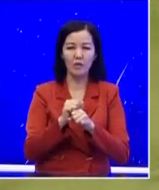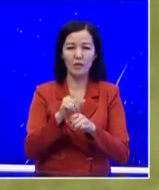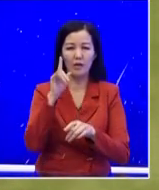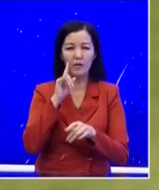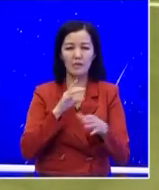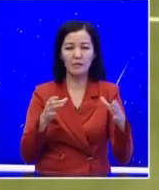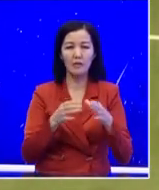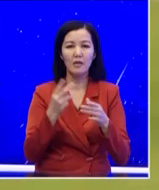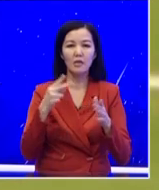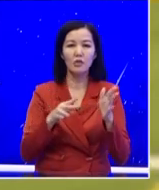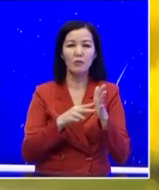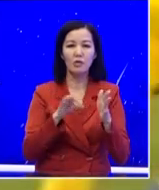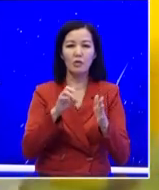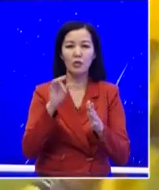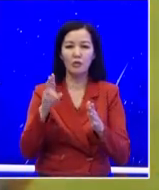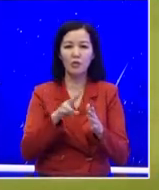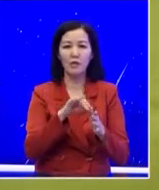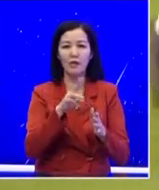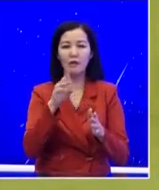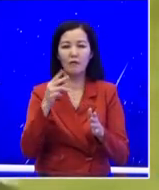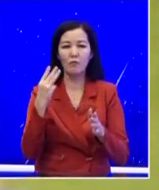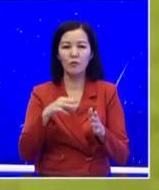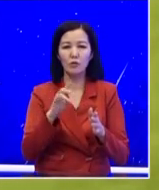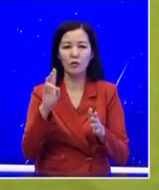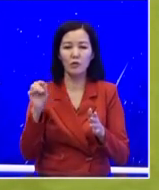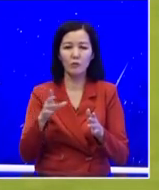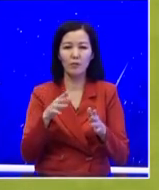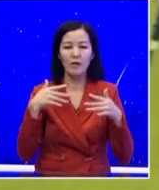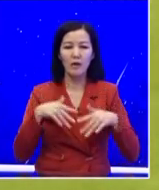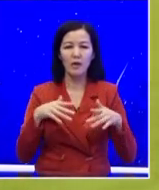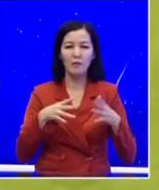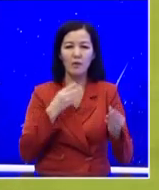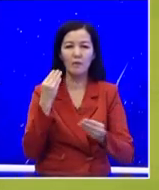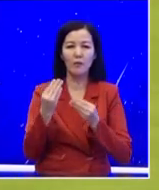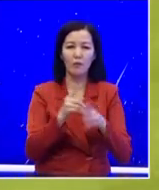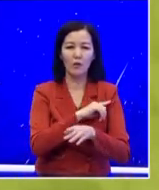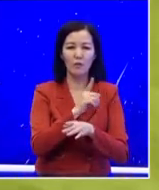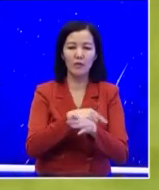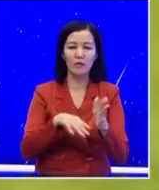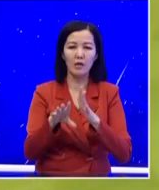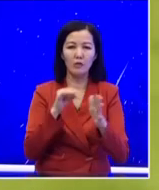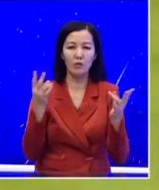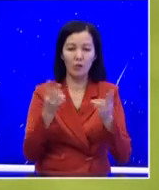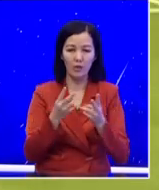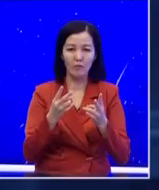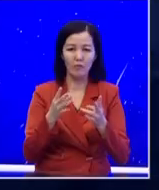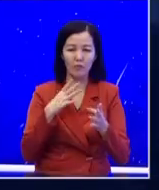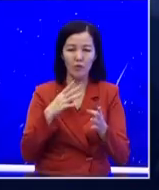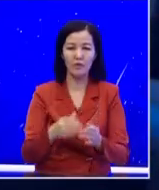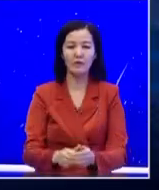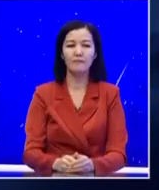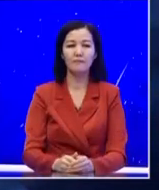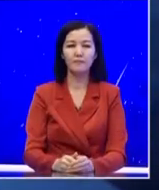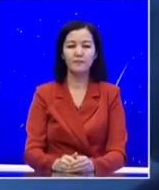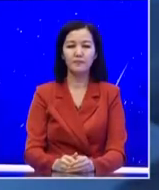құрамасы 27 наурызда Литвамен, 30 наурызда Армениямен өзара кім мықтыны анықтауы керек еді. Жарқын Нұрланұлы,